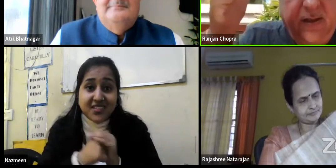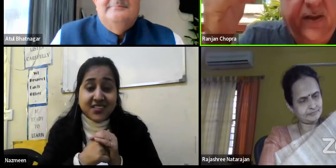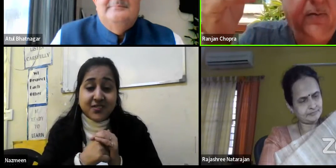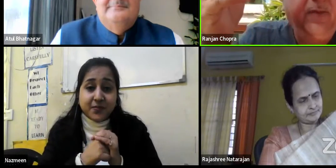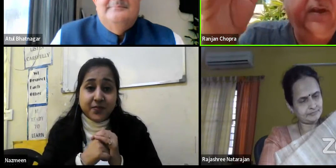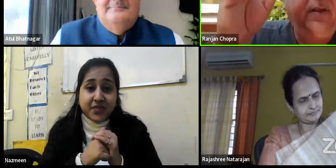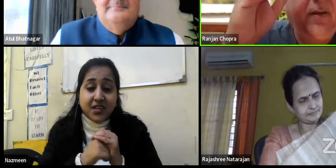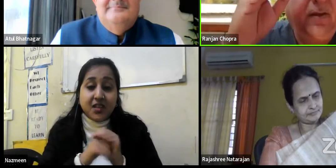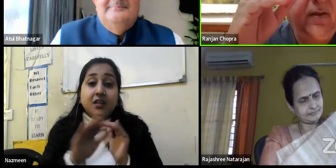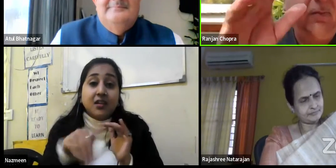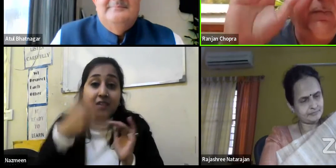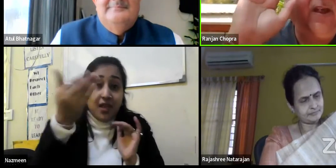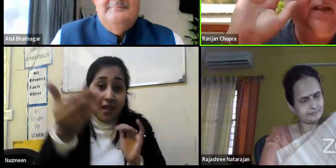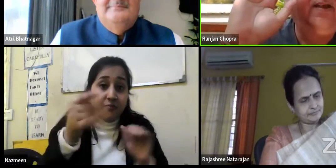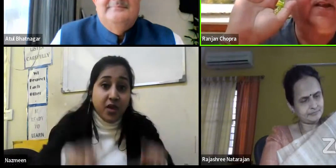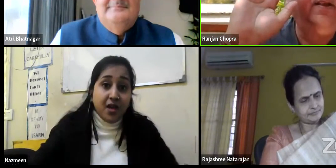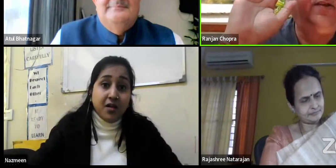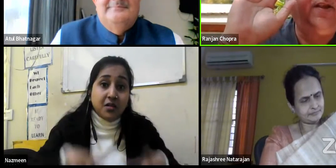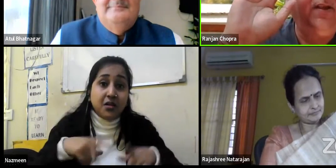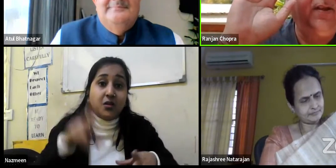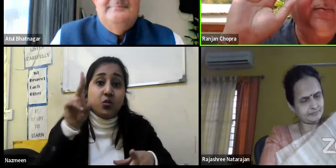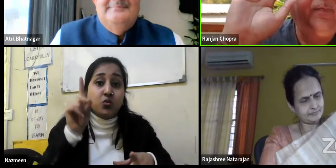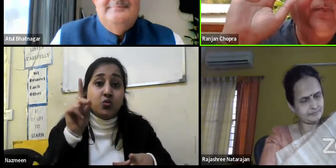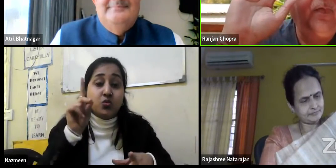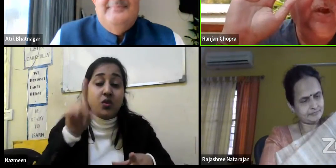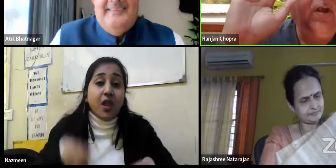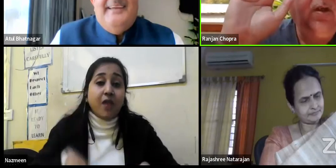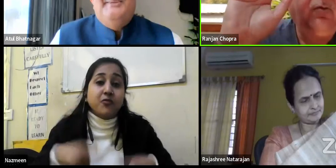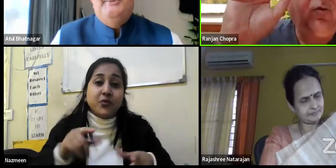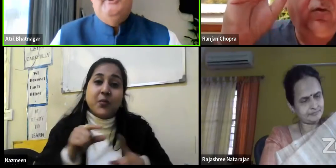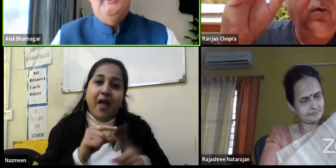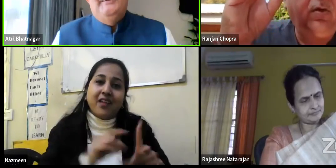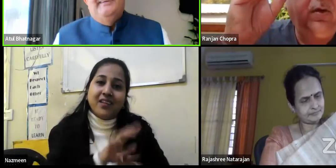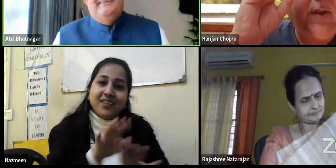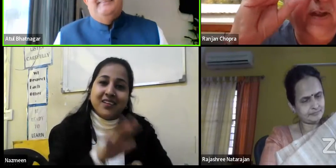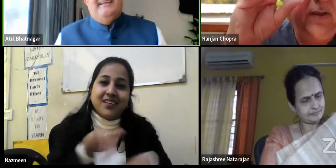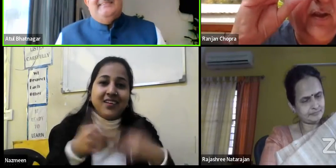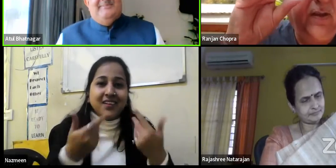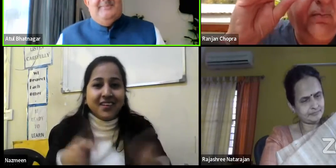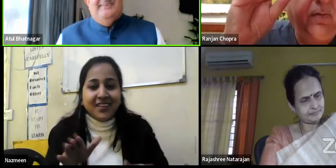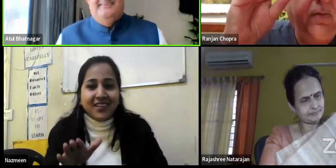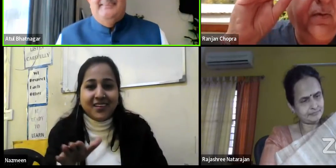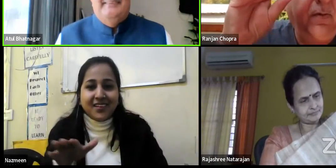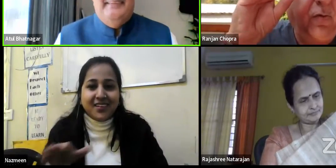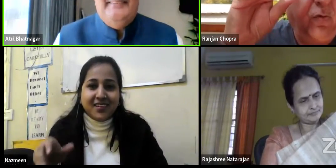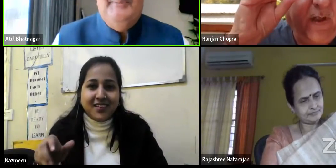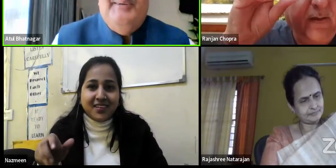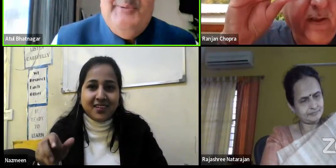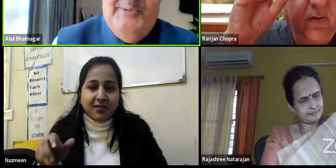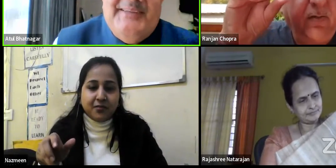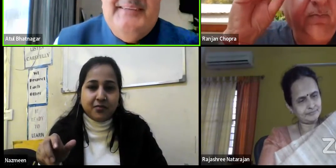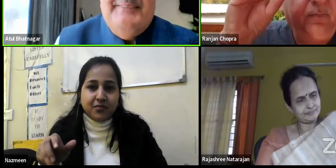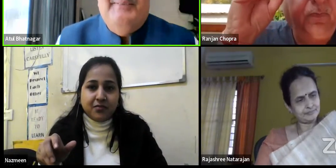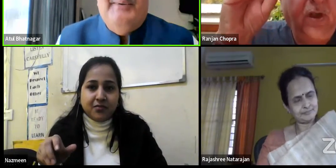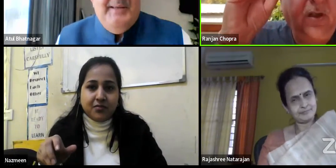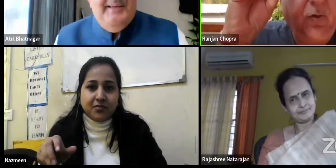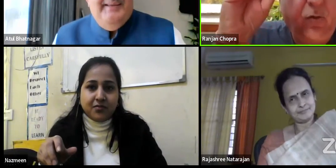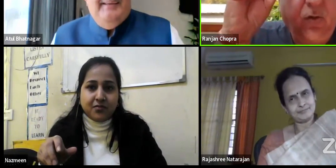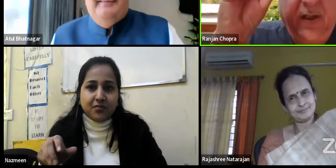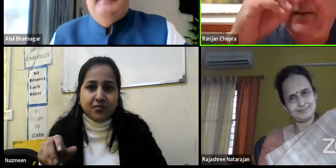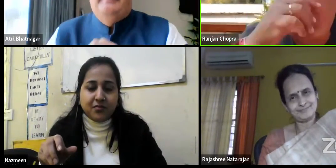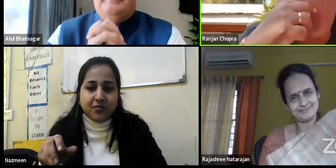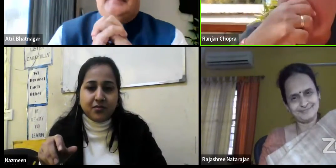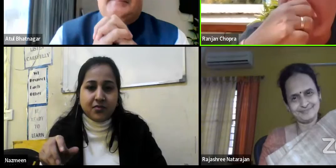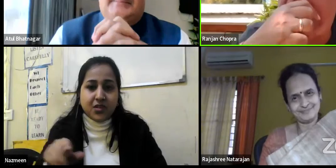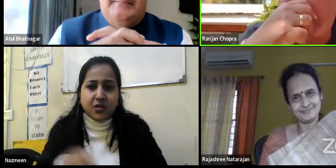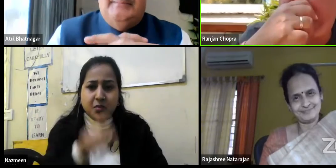हमारा अगला जन्म भी हमने प्लानिंग कर ली इसके लिए। Thank you. ये That's चीज लोगों a wonderful thing. But हाँ,